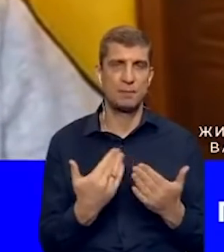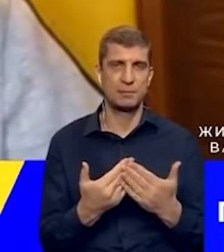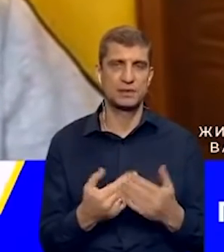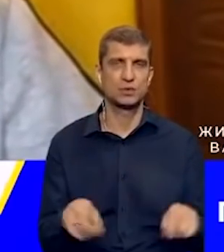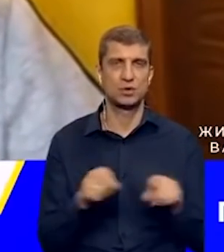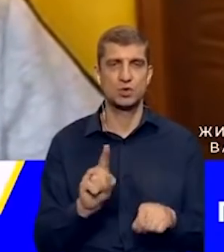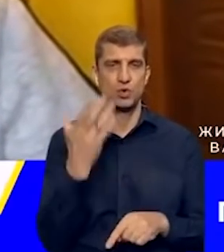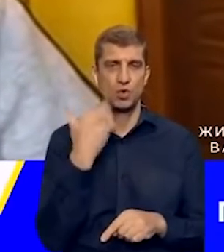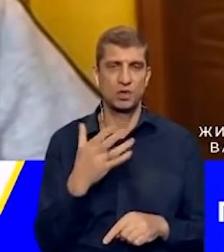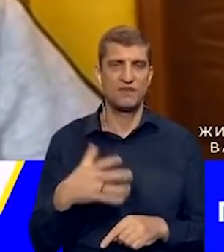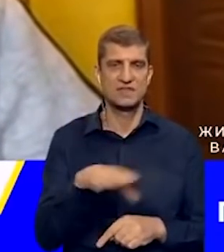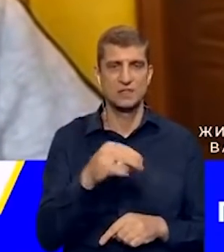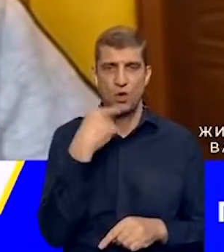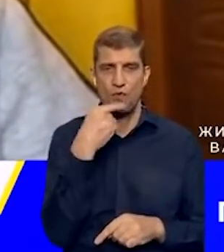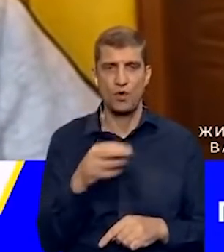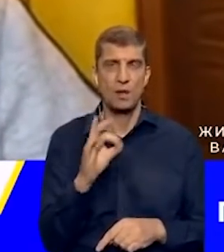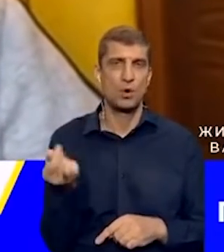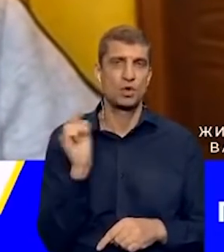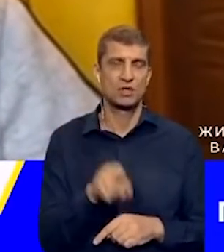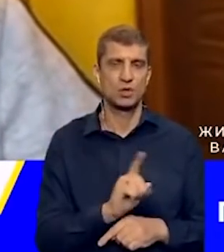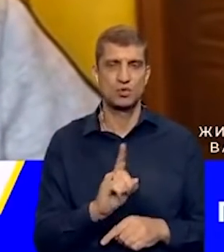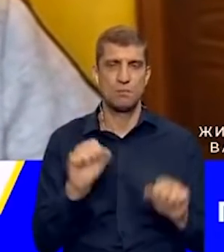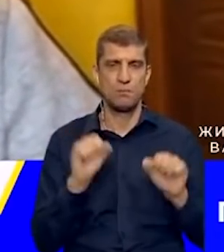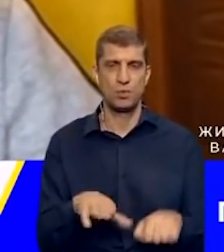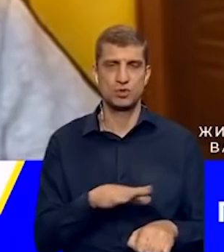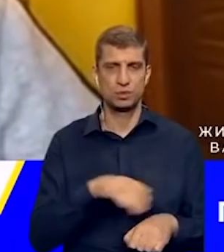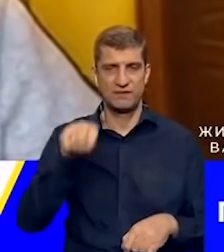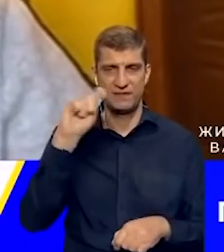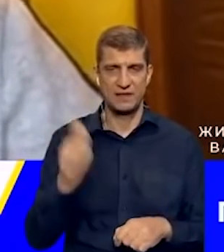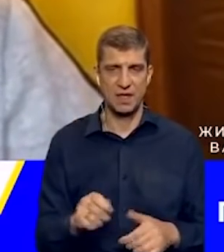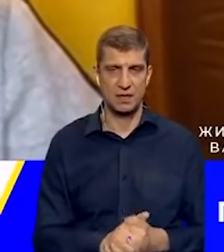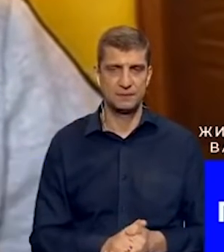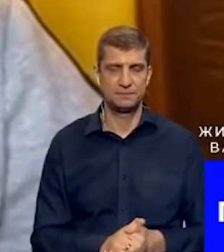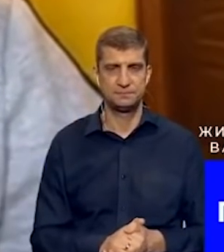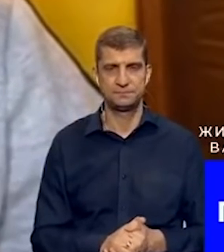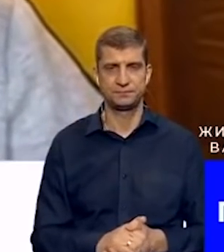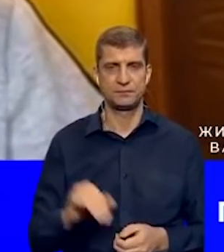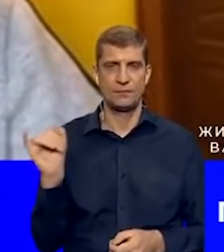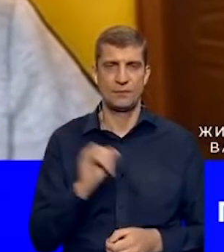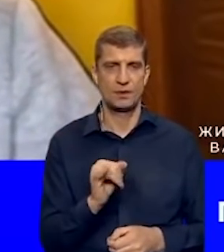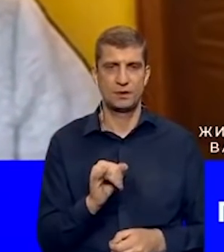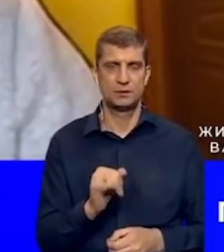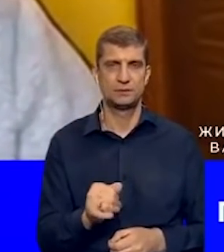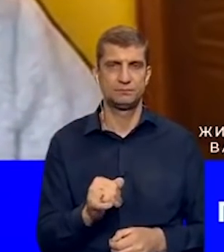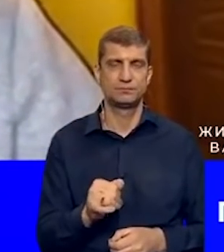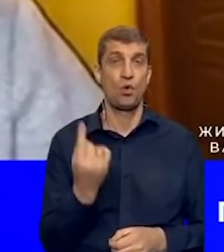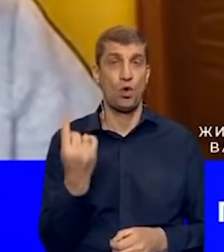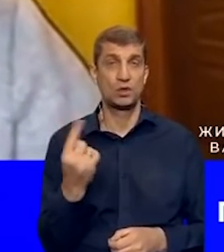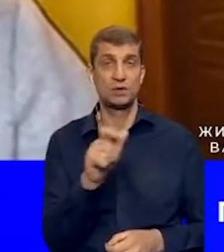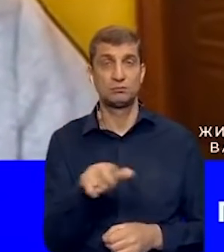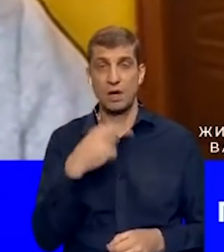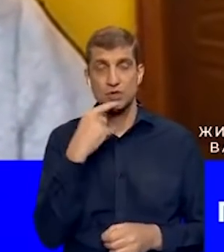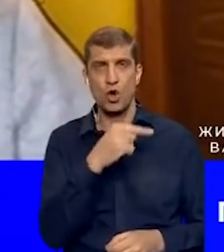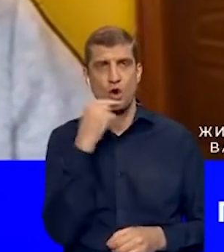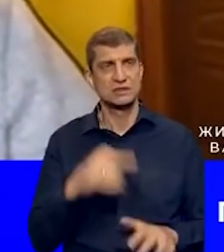що коли всі говорять про те, що може бути війна, і одні кажуть, що